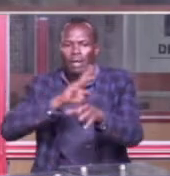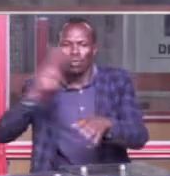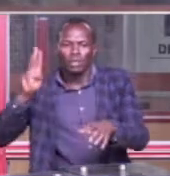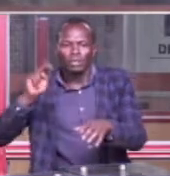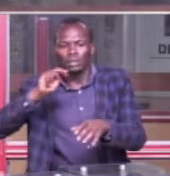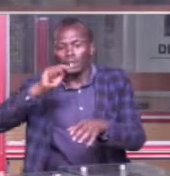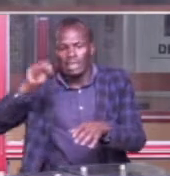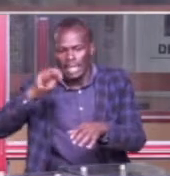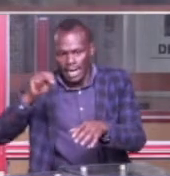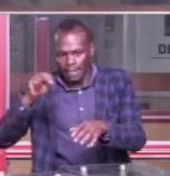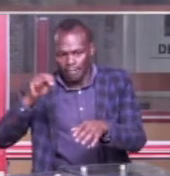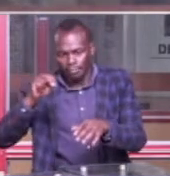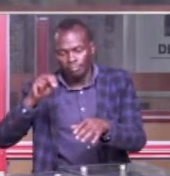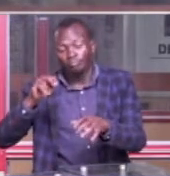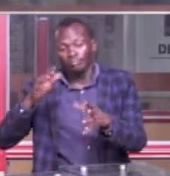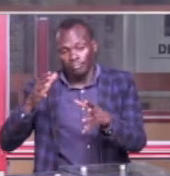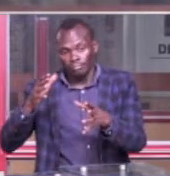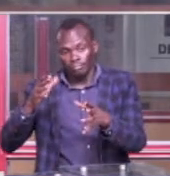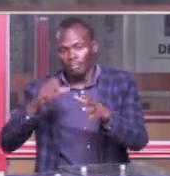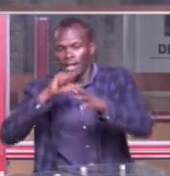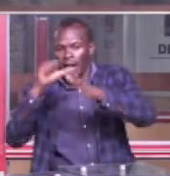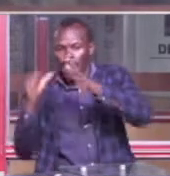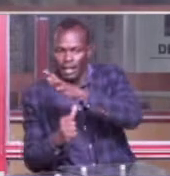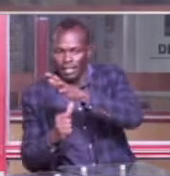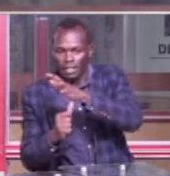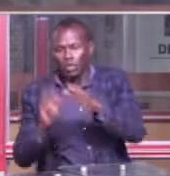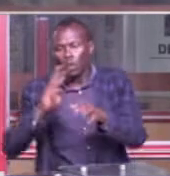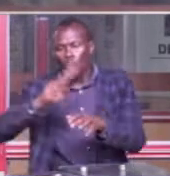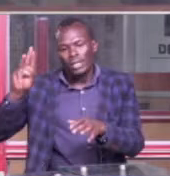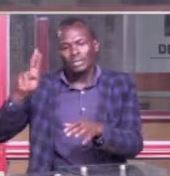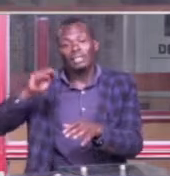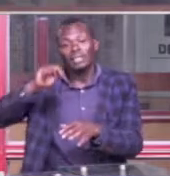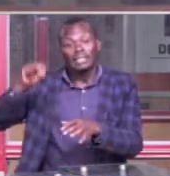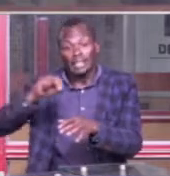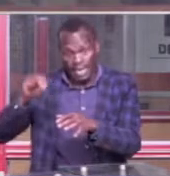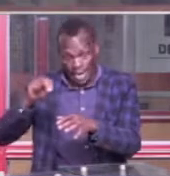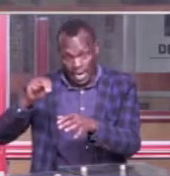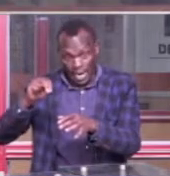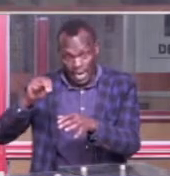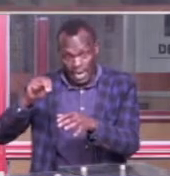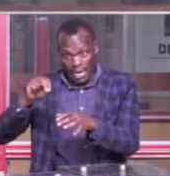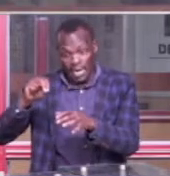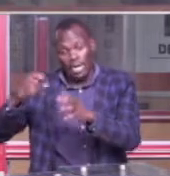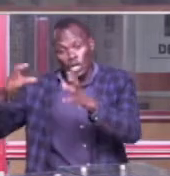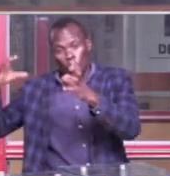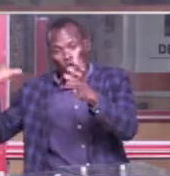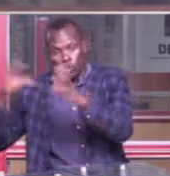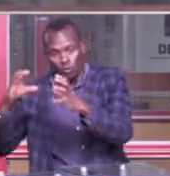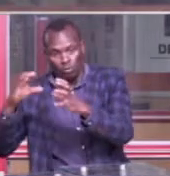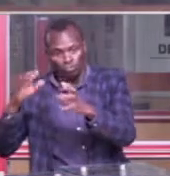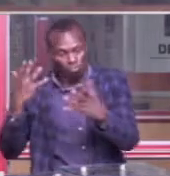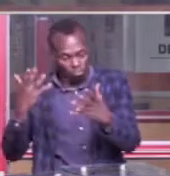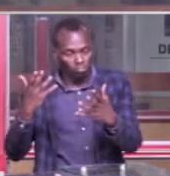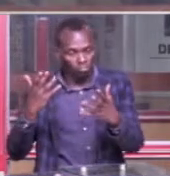West Nile Parliamentary Caucus batutiisiza tiisiza okwekutula ku Uganda baddeyo mu Congo singa Minister Evelyn